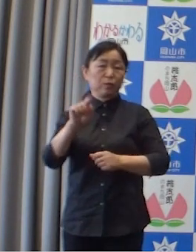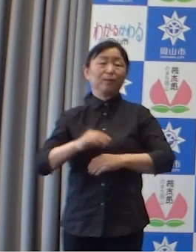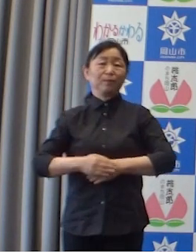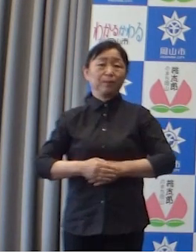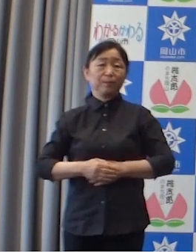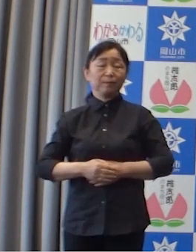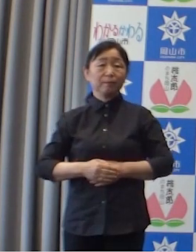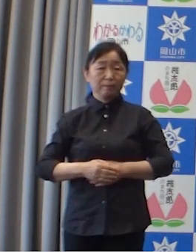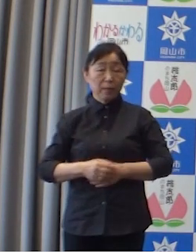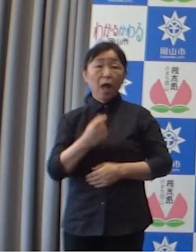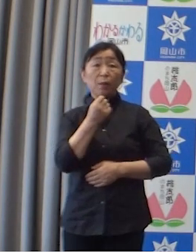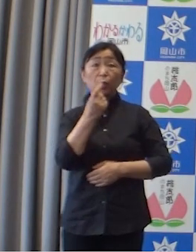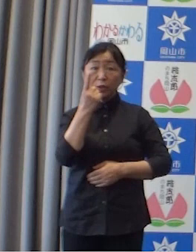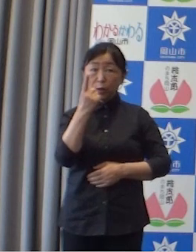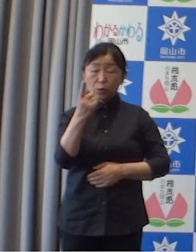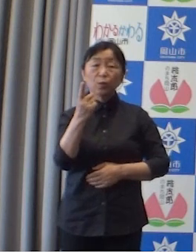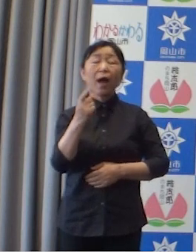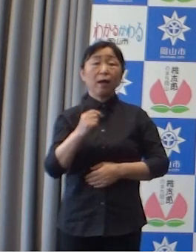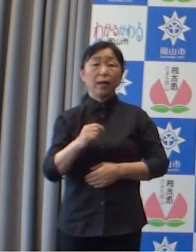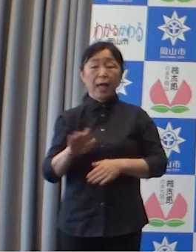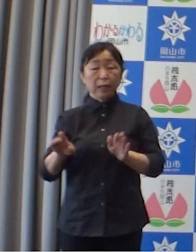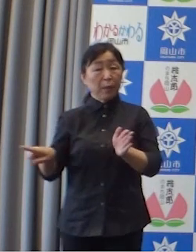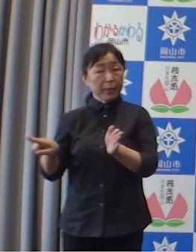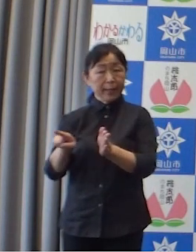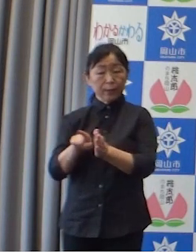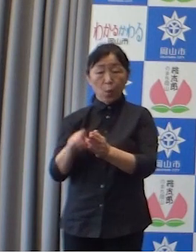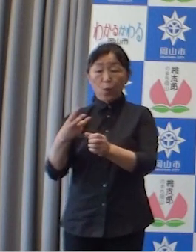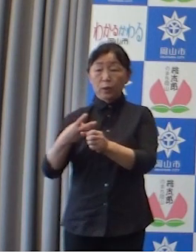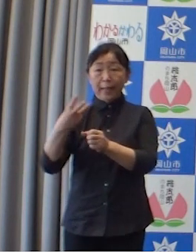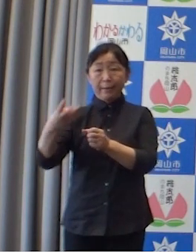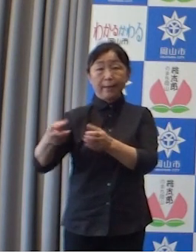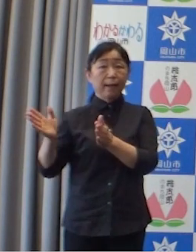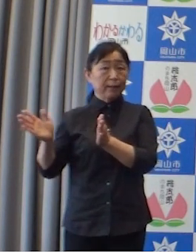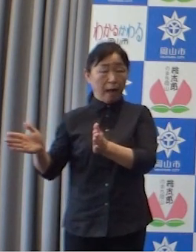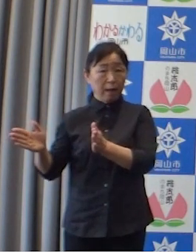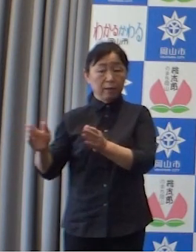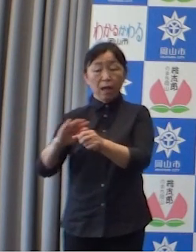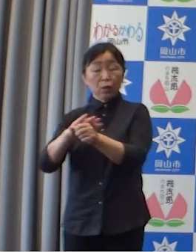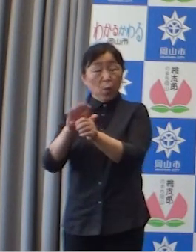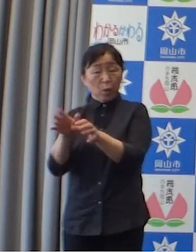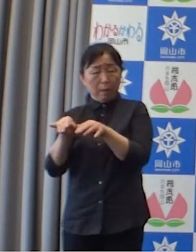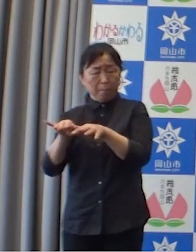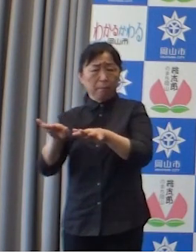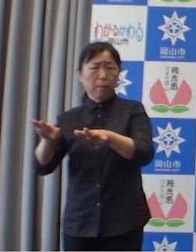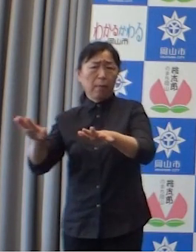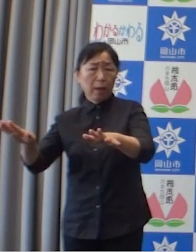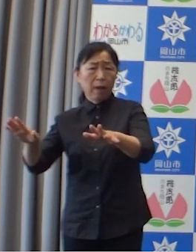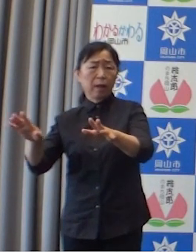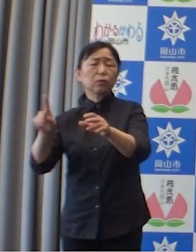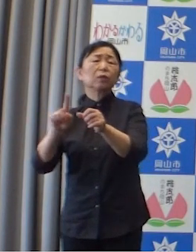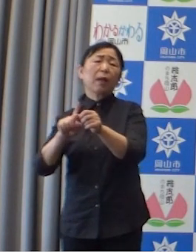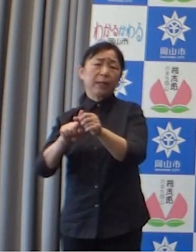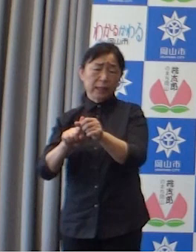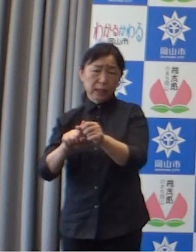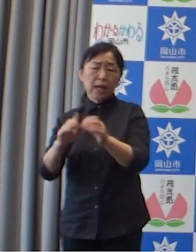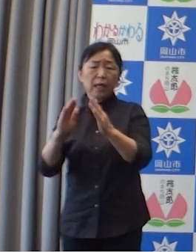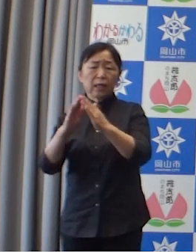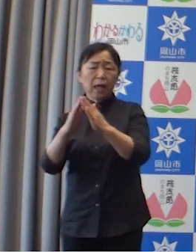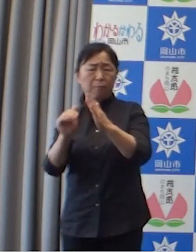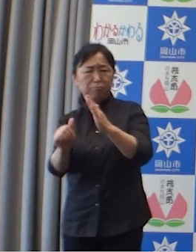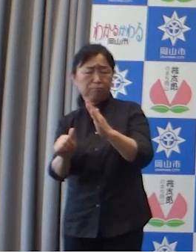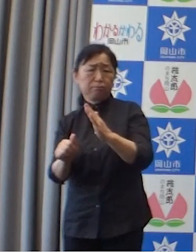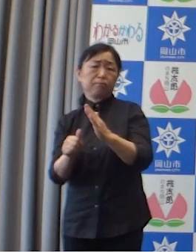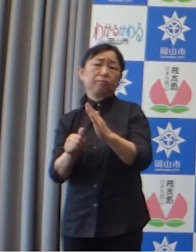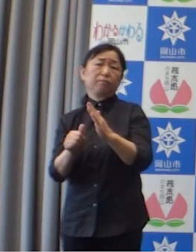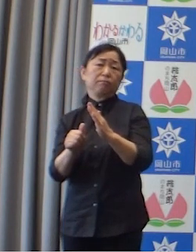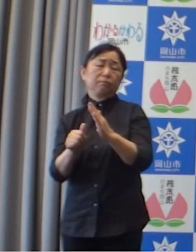もう一つの要素としては、この3年間コロナで、なかなか出るのを皆